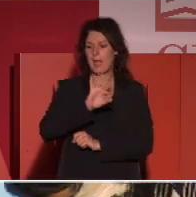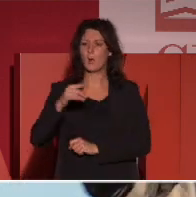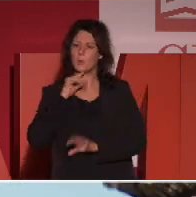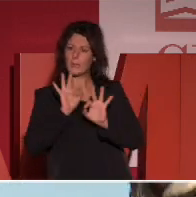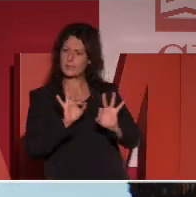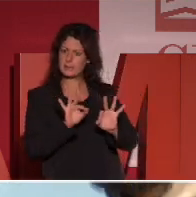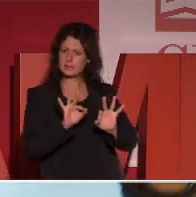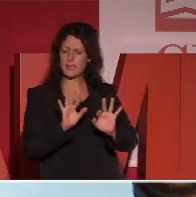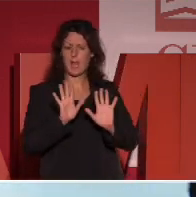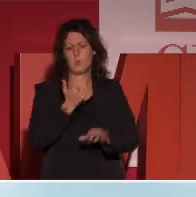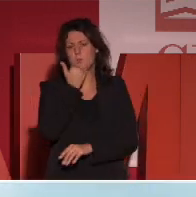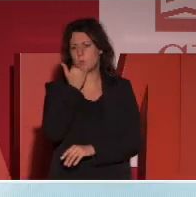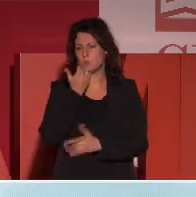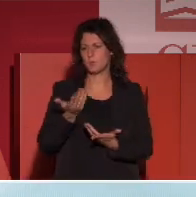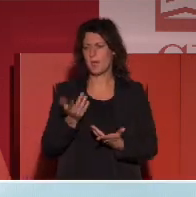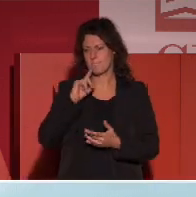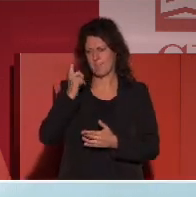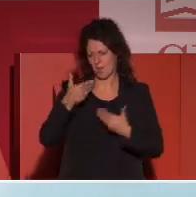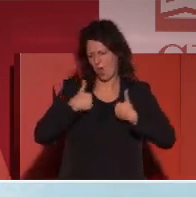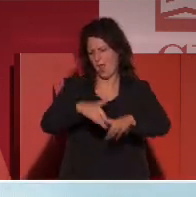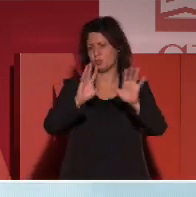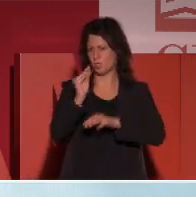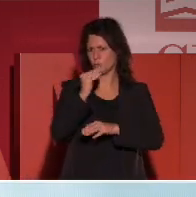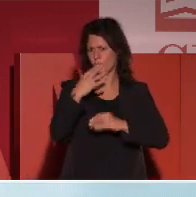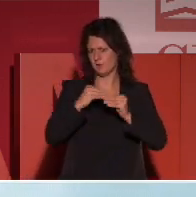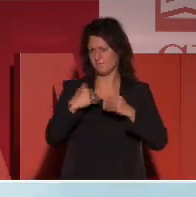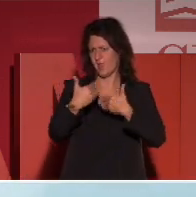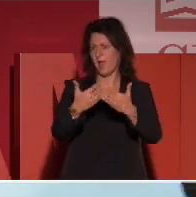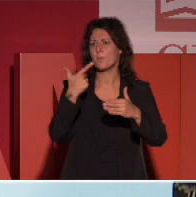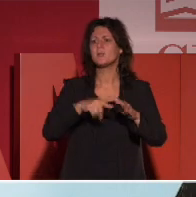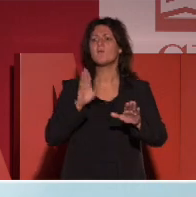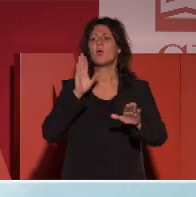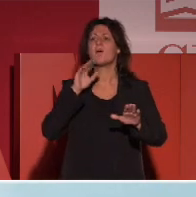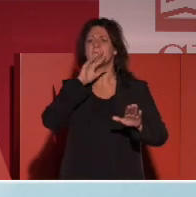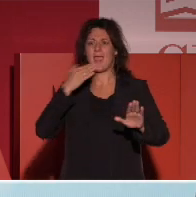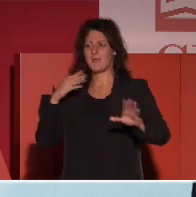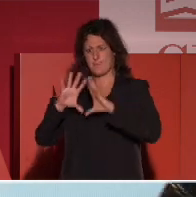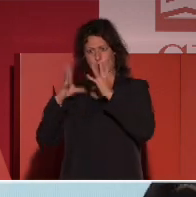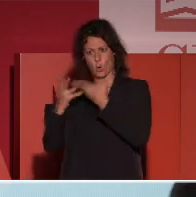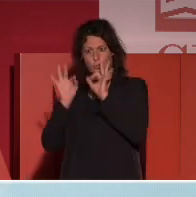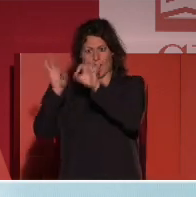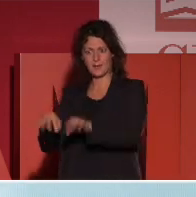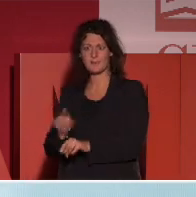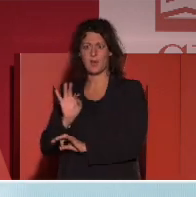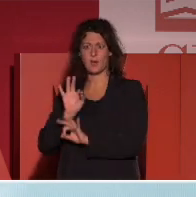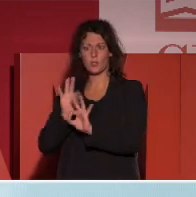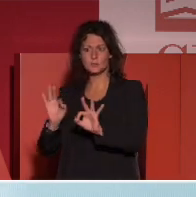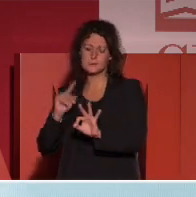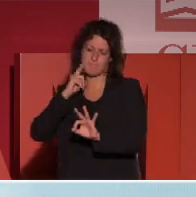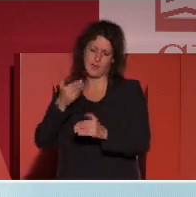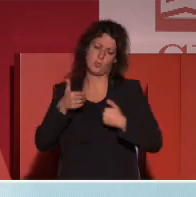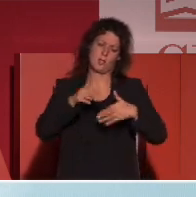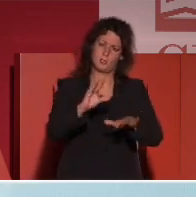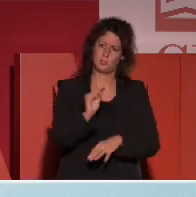passo indietro e lasciar fare a loro una cosa che mi ha fatto pensare quando luca mercalli ha spiegato